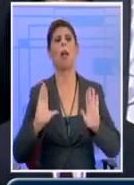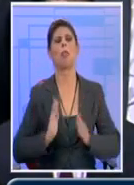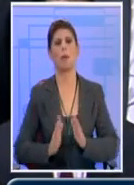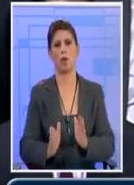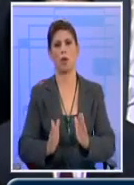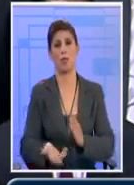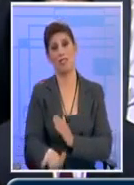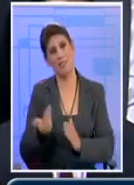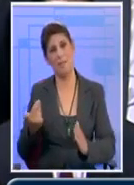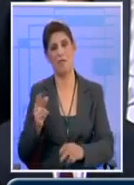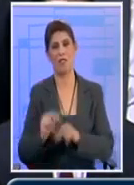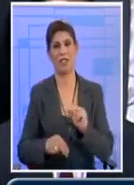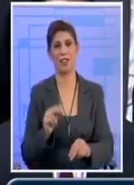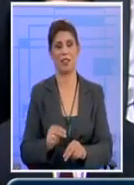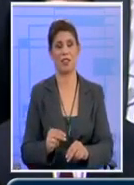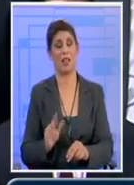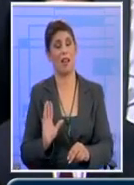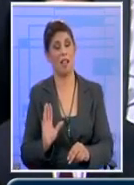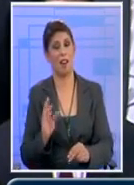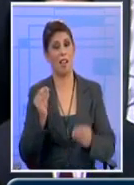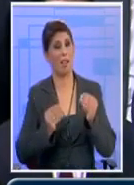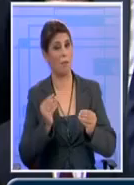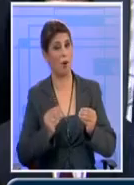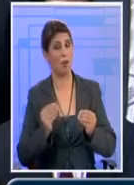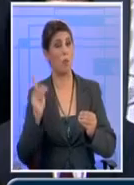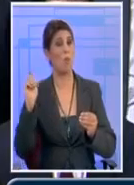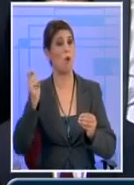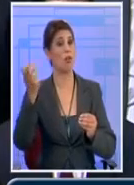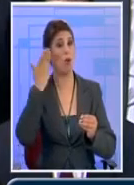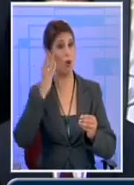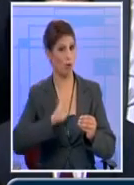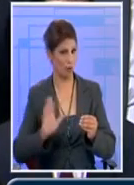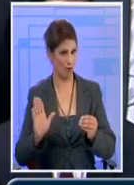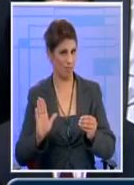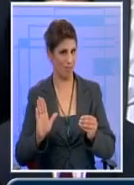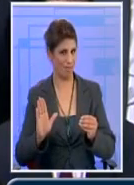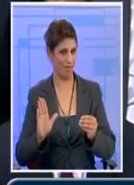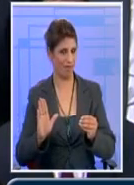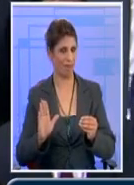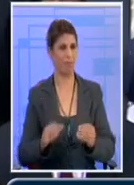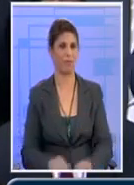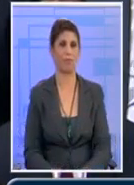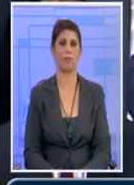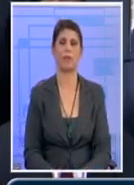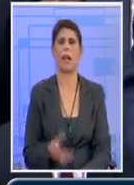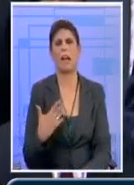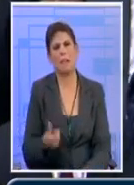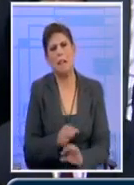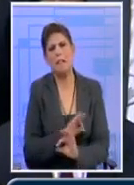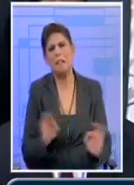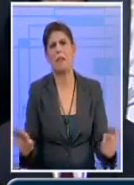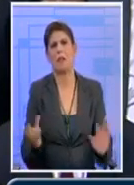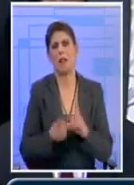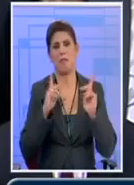πρόορες εκλογές, αλλά υπολόγιζε το πολιτικό κόστος. Και εν προκειμένου ήταν βέβαιο ότι θα χάσει